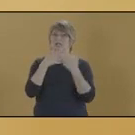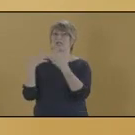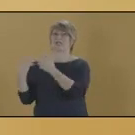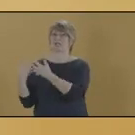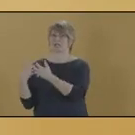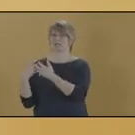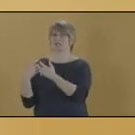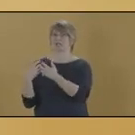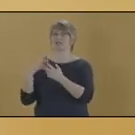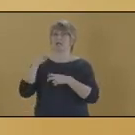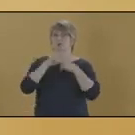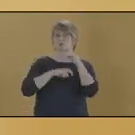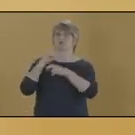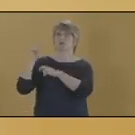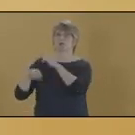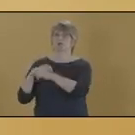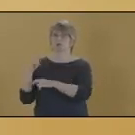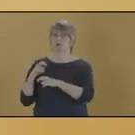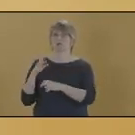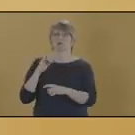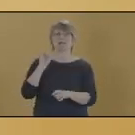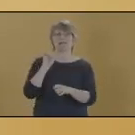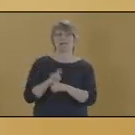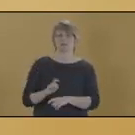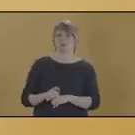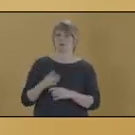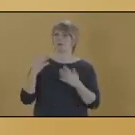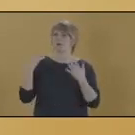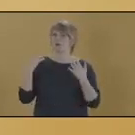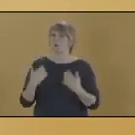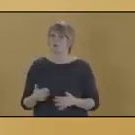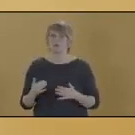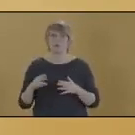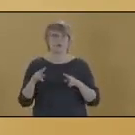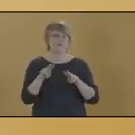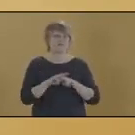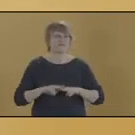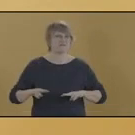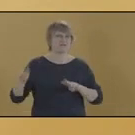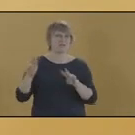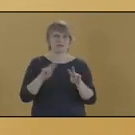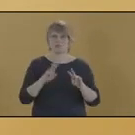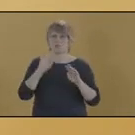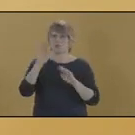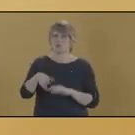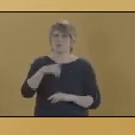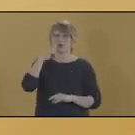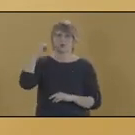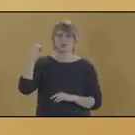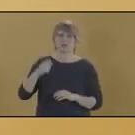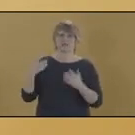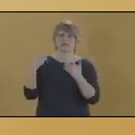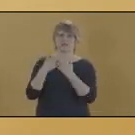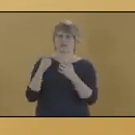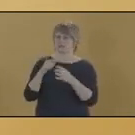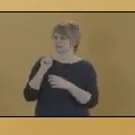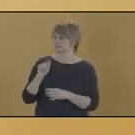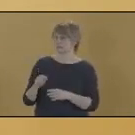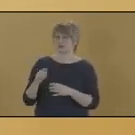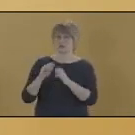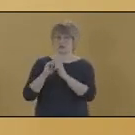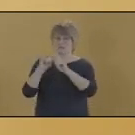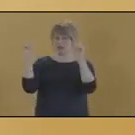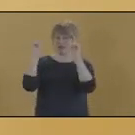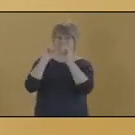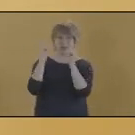die Ministerin ja auch schon angesprochen, auf TikTok kursieren sehr viele Videos über den Ukraine-Krieg. Das ist praktisch das Epizentrum für